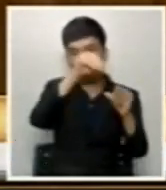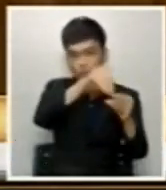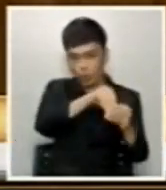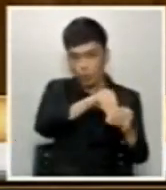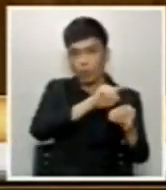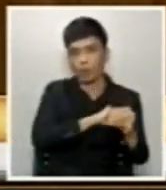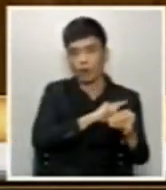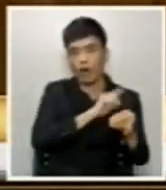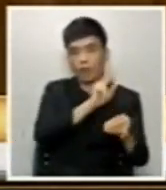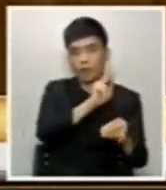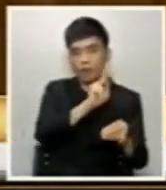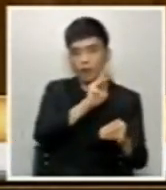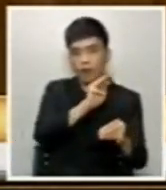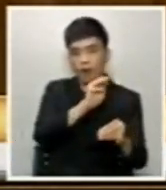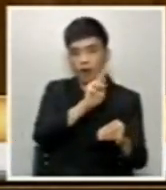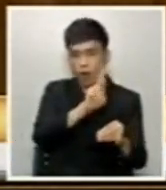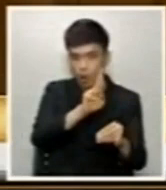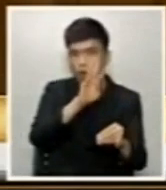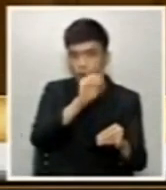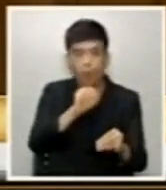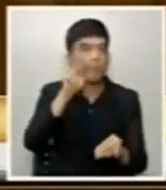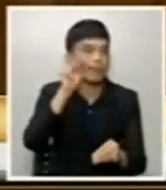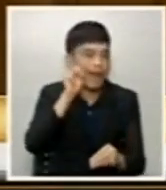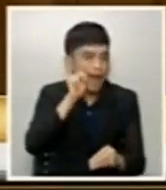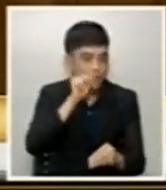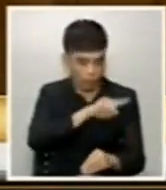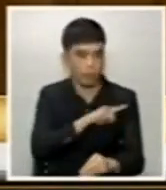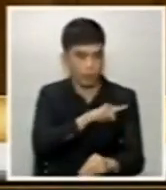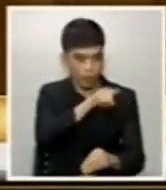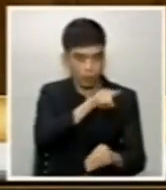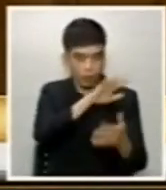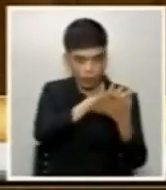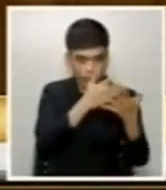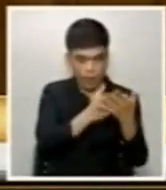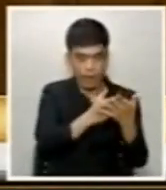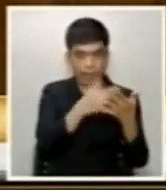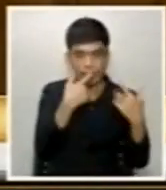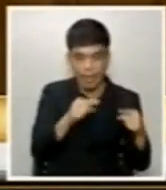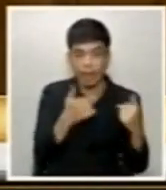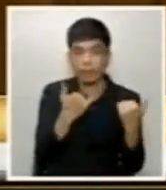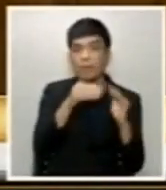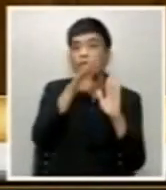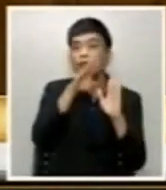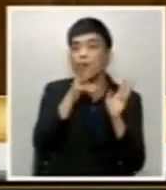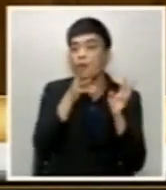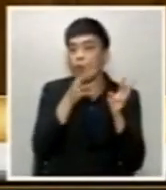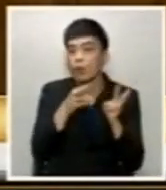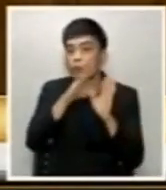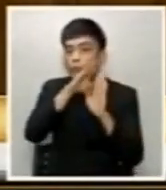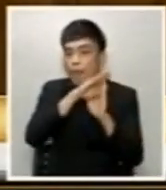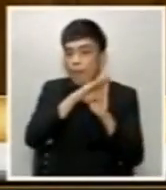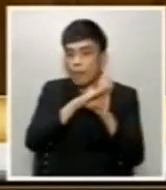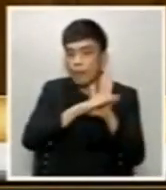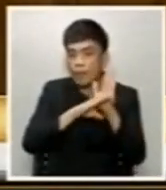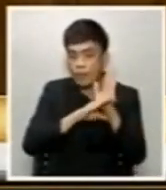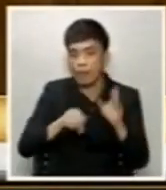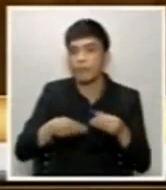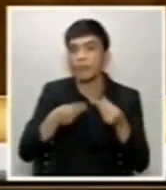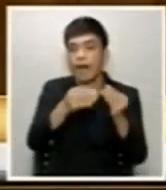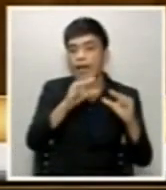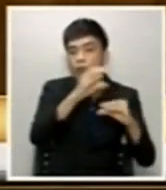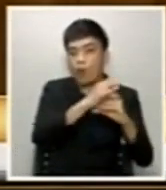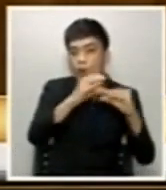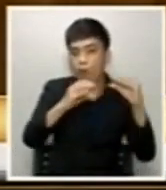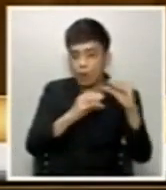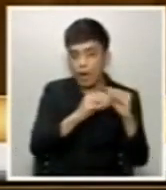นะครับเพียงแต่ว่าในส่วนหนึ่งนะครับของการที่เราจะต้องส่งมอบพื้นที่ส่งมอบโครงการบางโครง